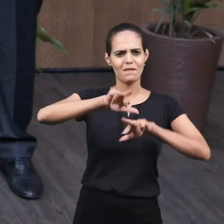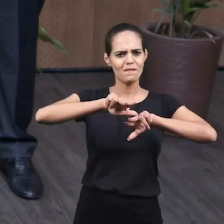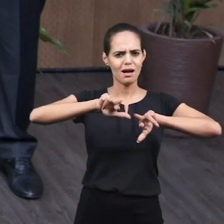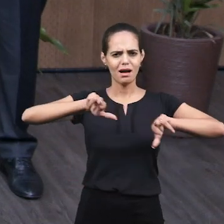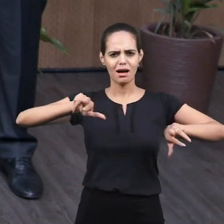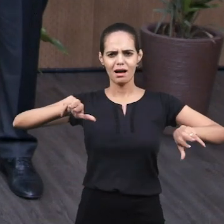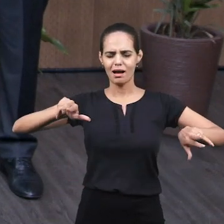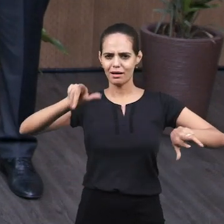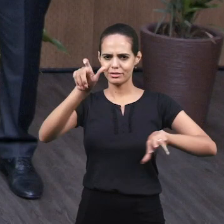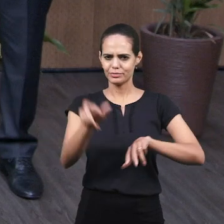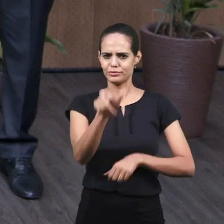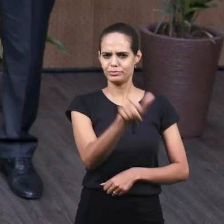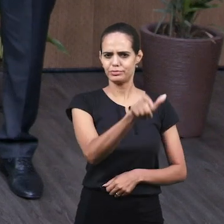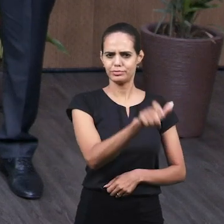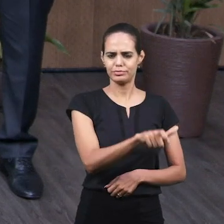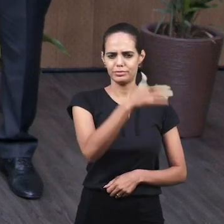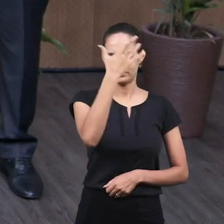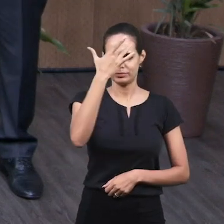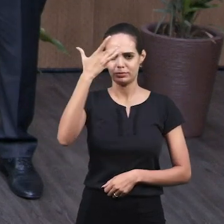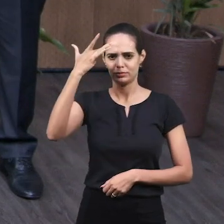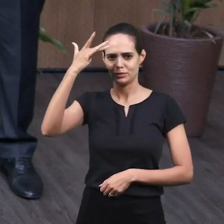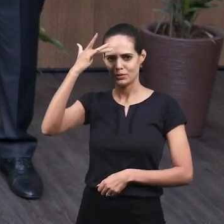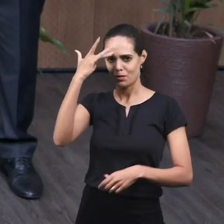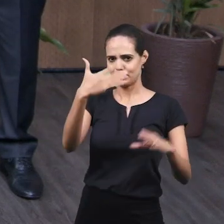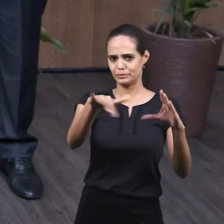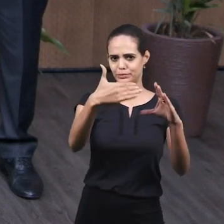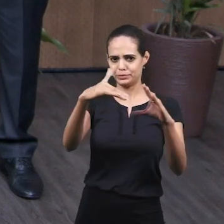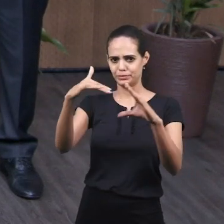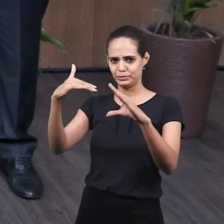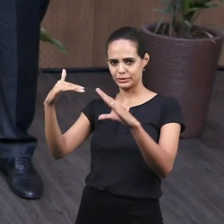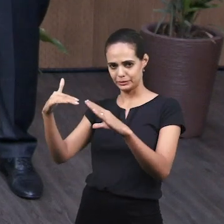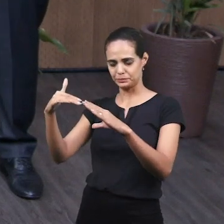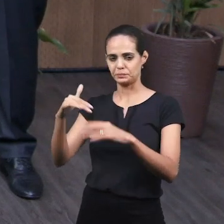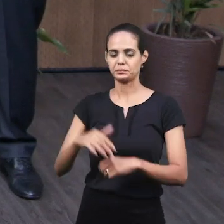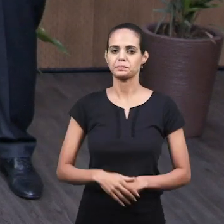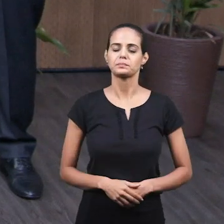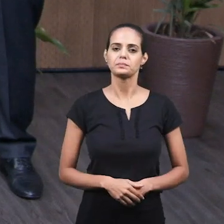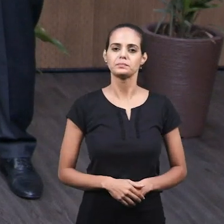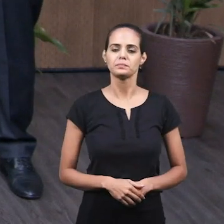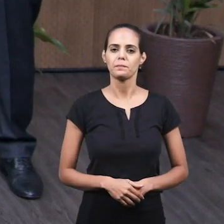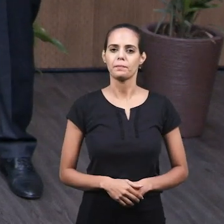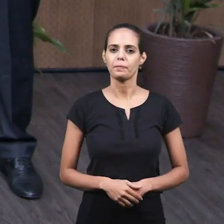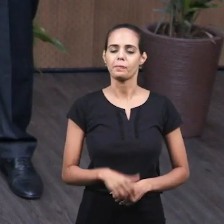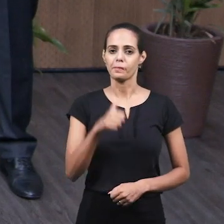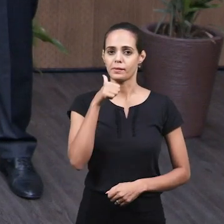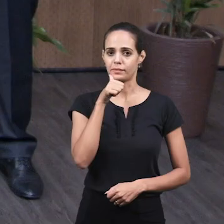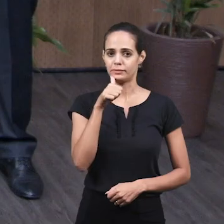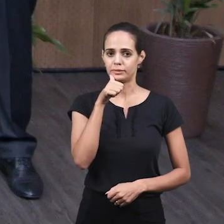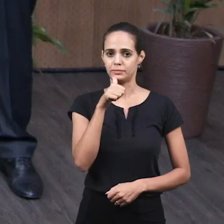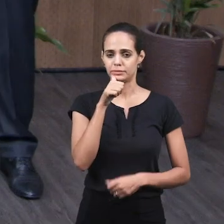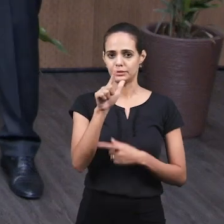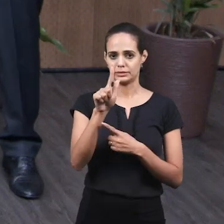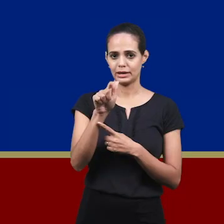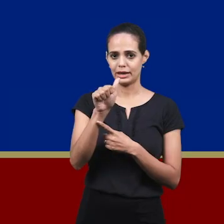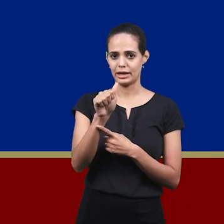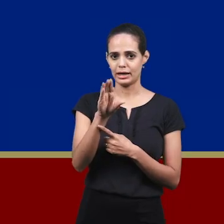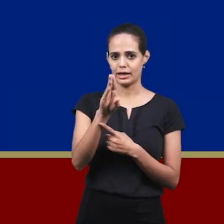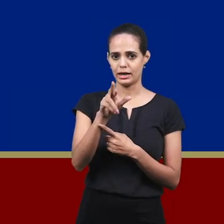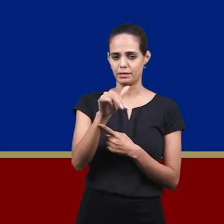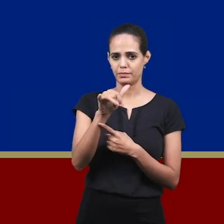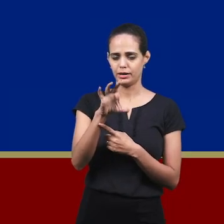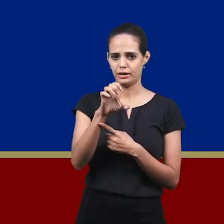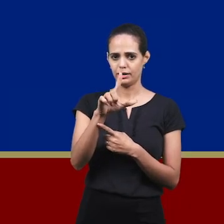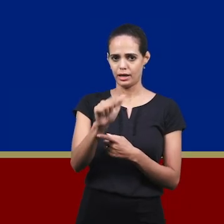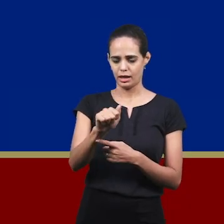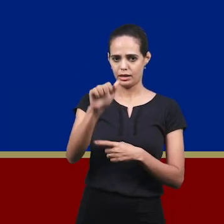pas? Gabriel Lonera de Moraes, de Ibirité, Minas Gerais, a commenté. En